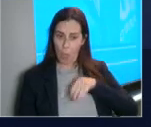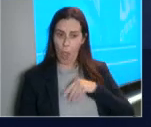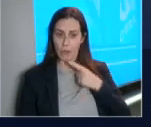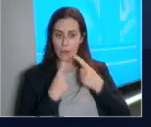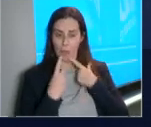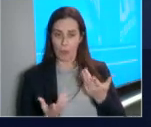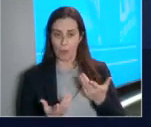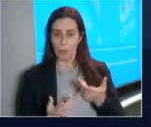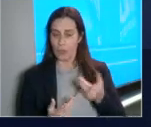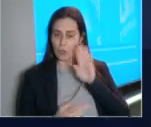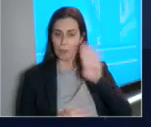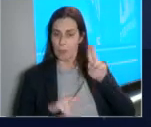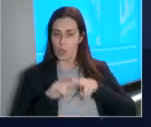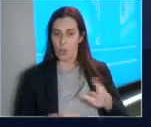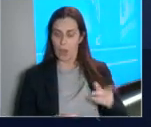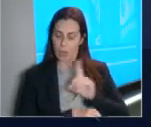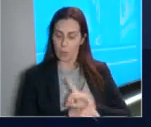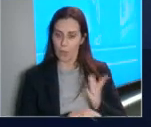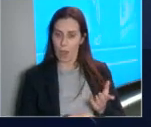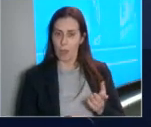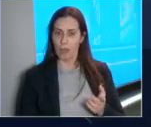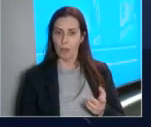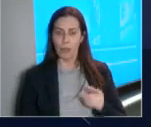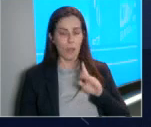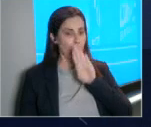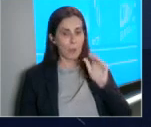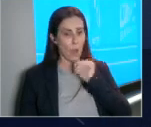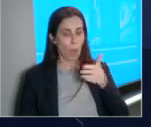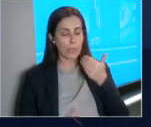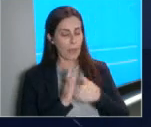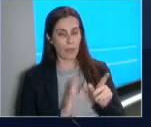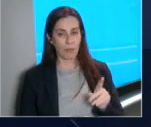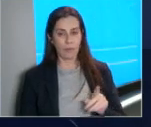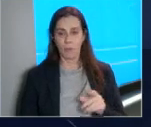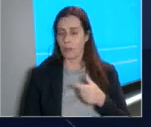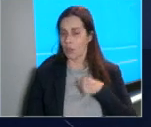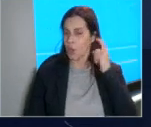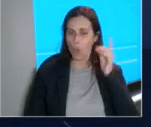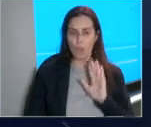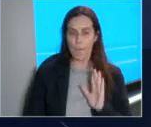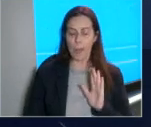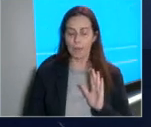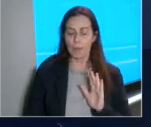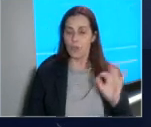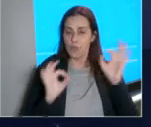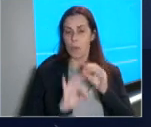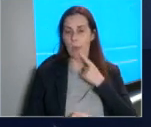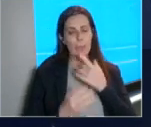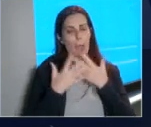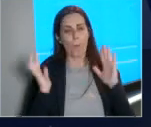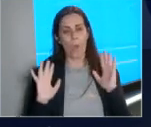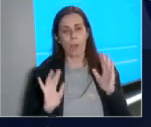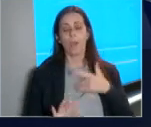לדון בהישארותו של נתניהו לתקופה מסוימת, ונתניהו לא רוצה לרדת מהגוש. אני רק שומע, תקשיב, אני לא שומע שום אמירה